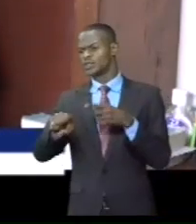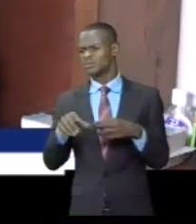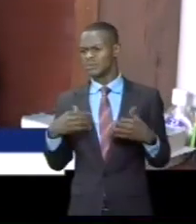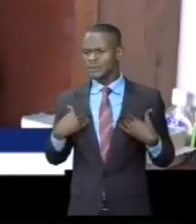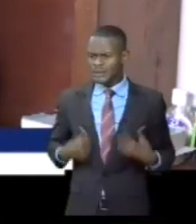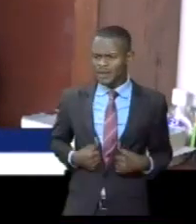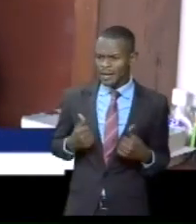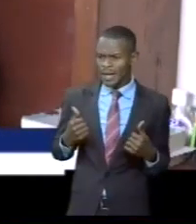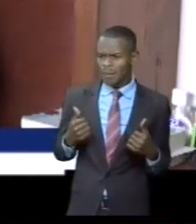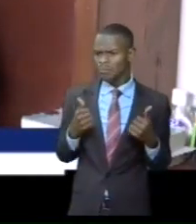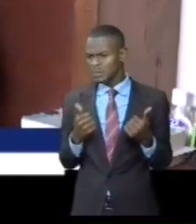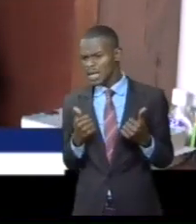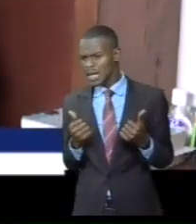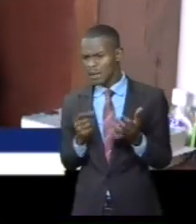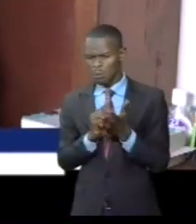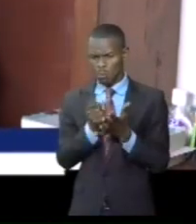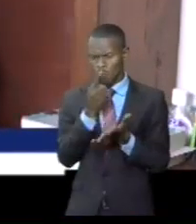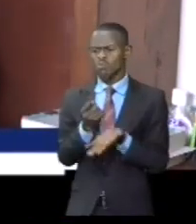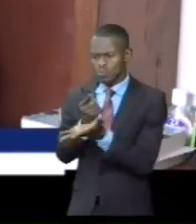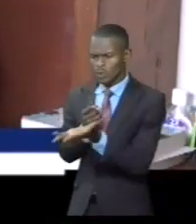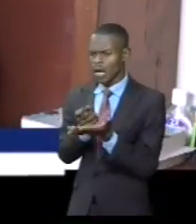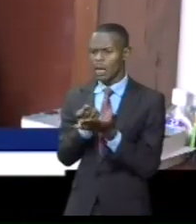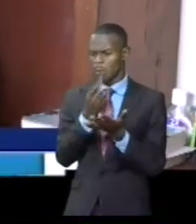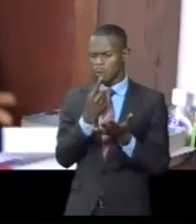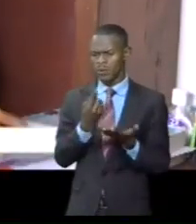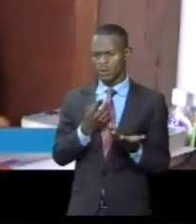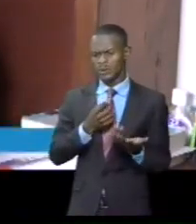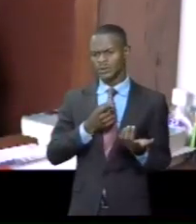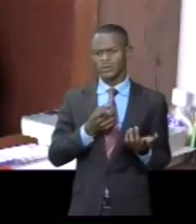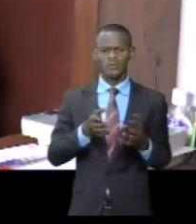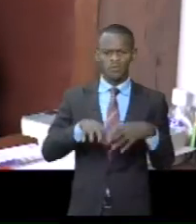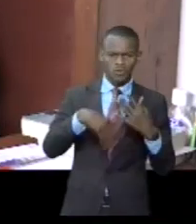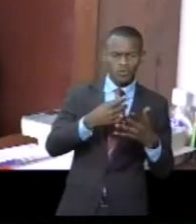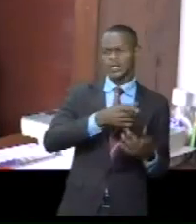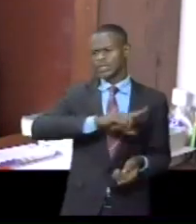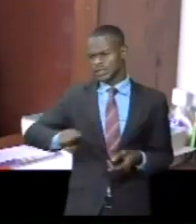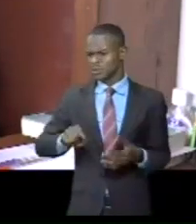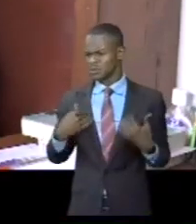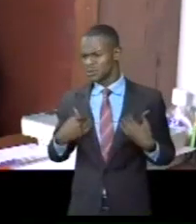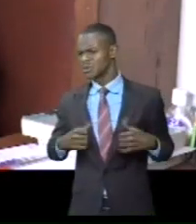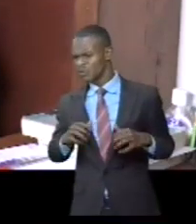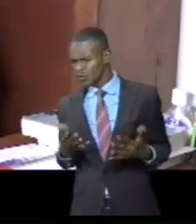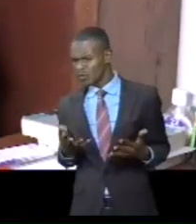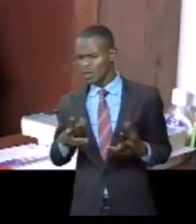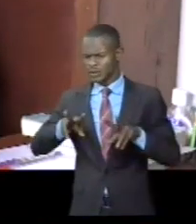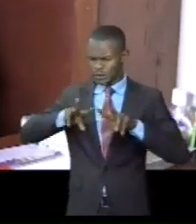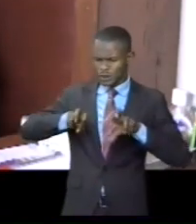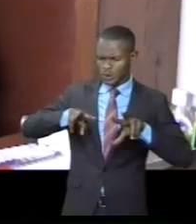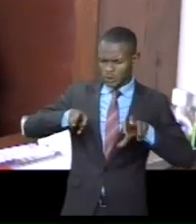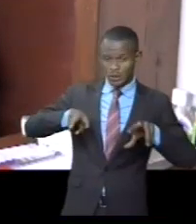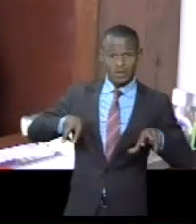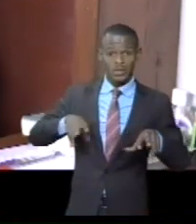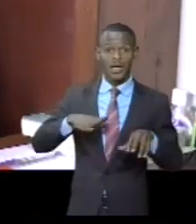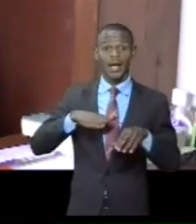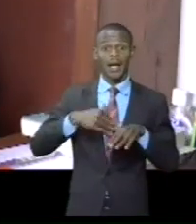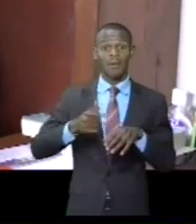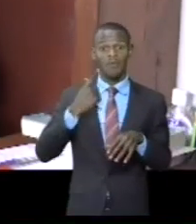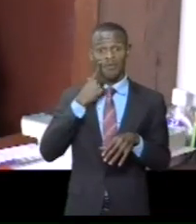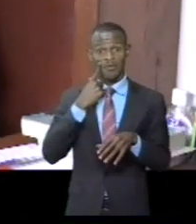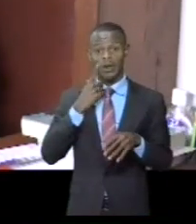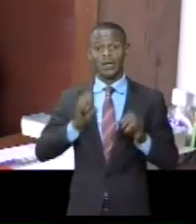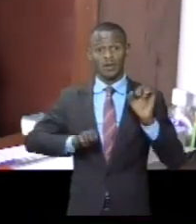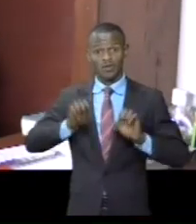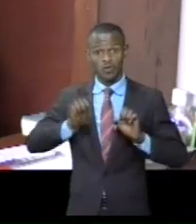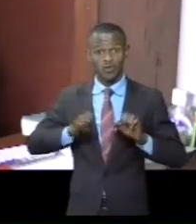comment la patiente ou les patients se comportent, les signes qu'il avait présentés à l'admission, comment l'évolution, et dès